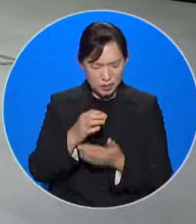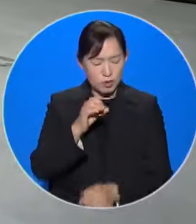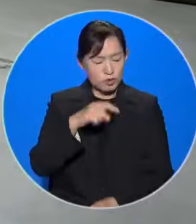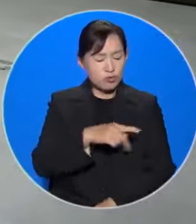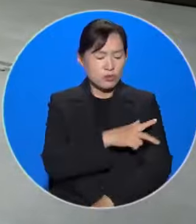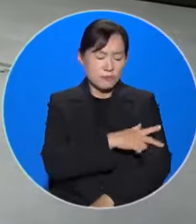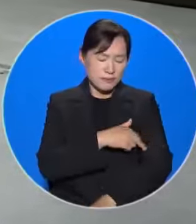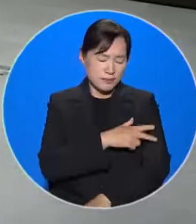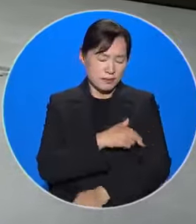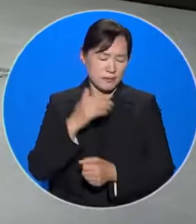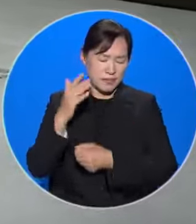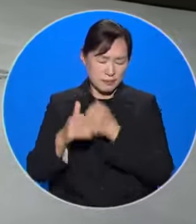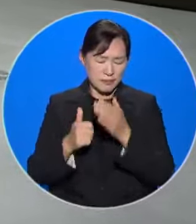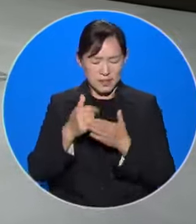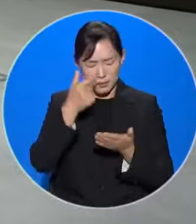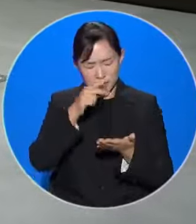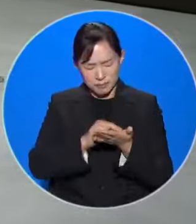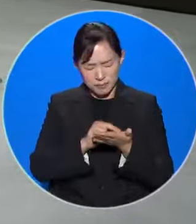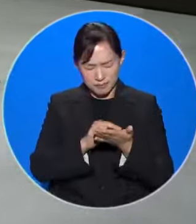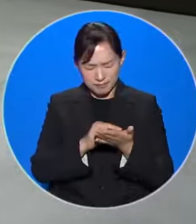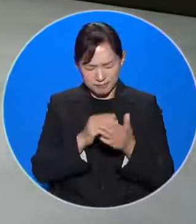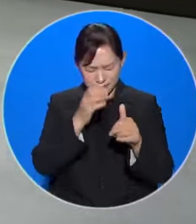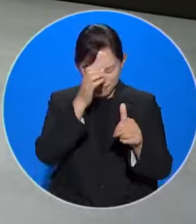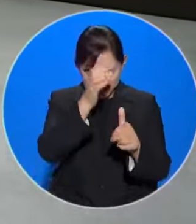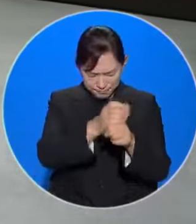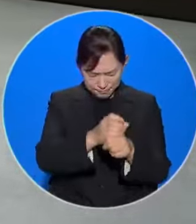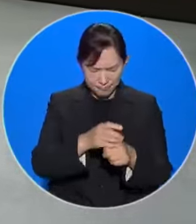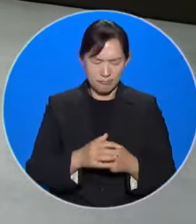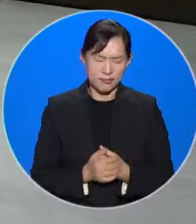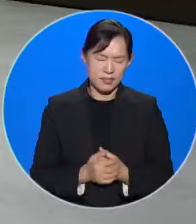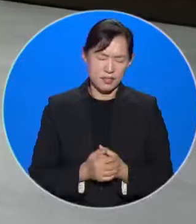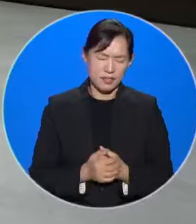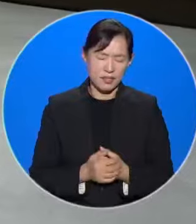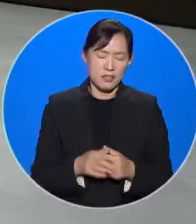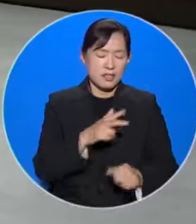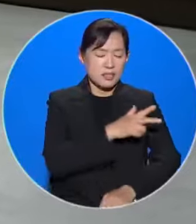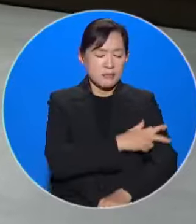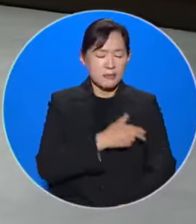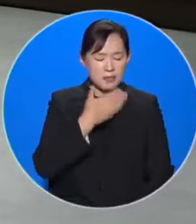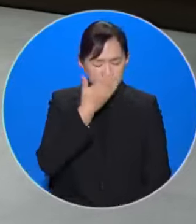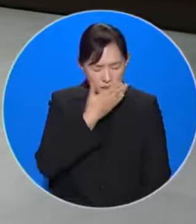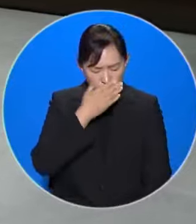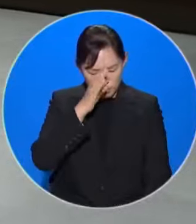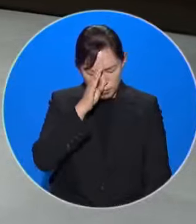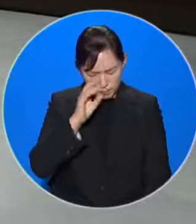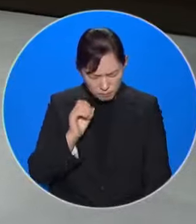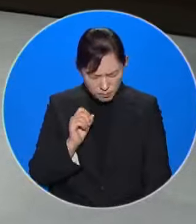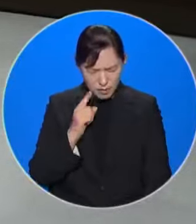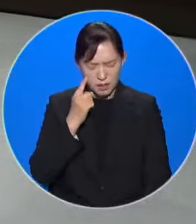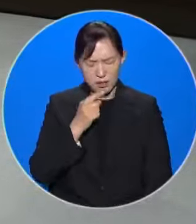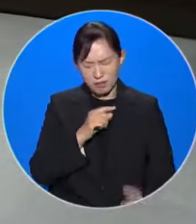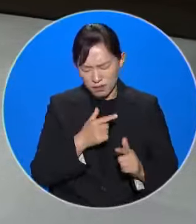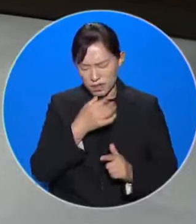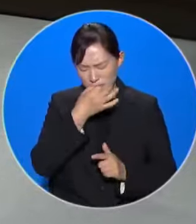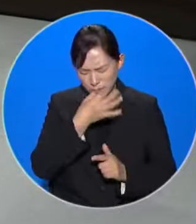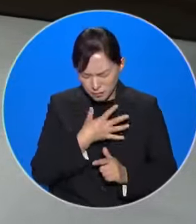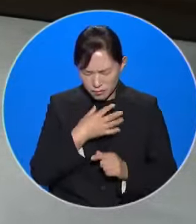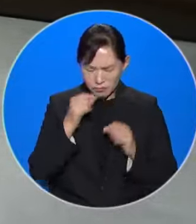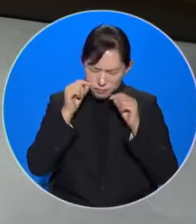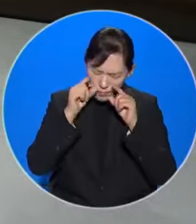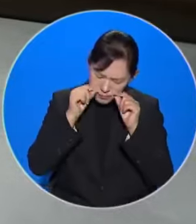집사님 하나님 앞에 기도 제목 올려드립니다. 하나님, 우리 집사님 당뇨로 인해서 여러 가지 힘들고 어려운 가운데 있다고 합니다.